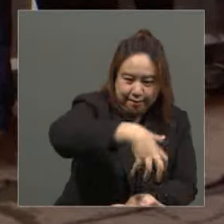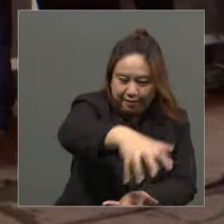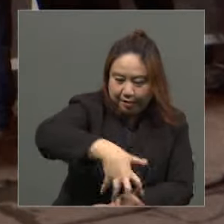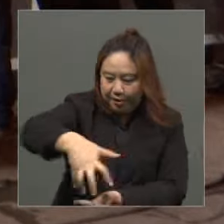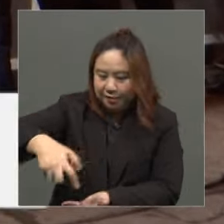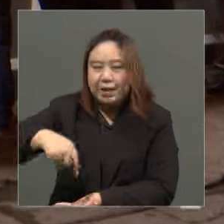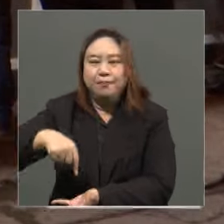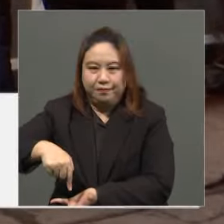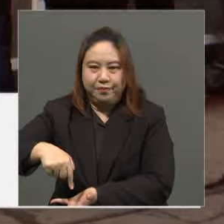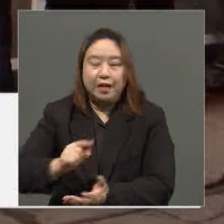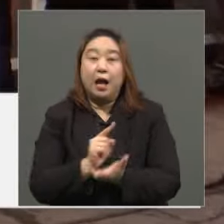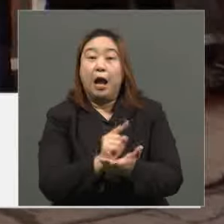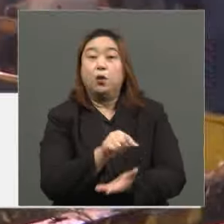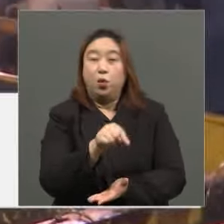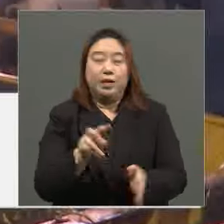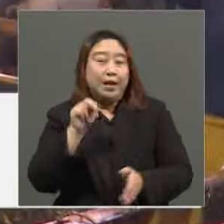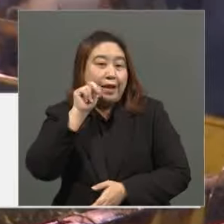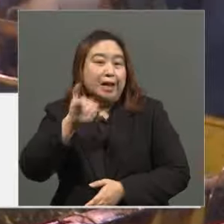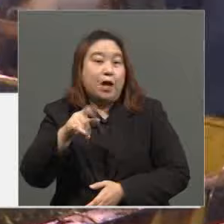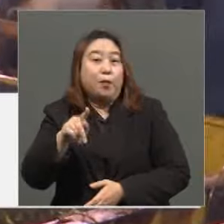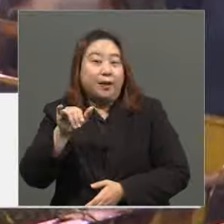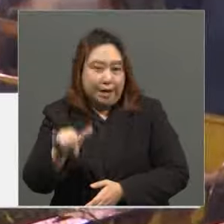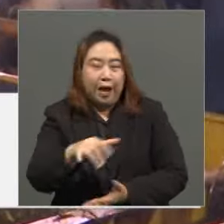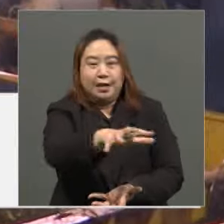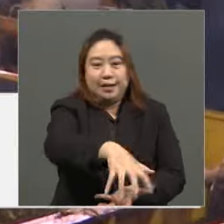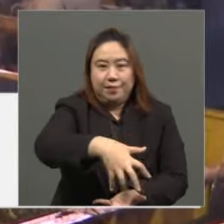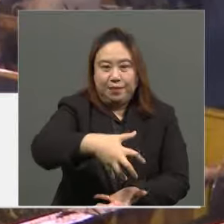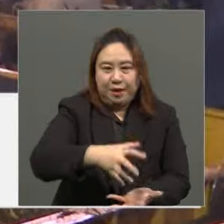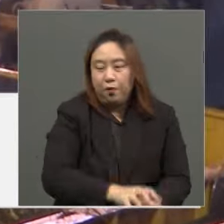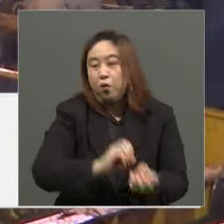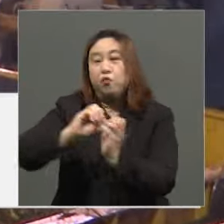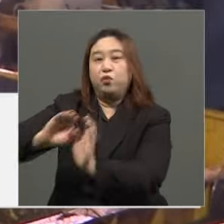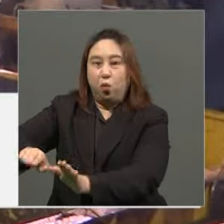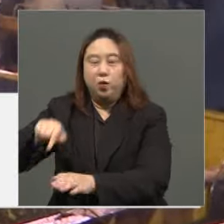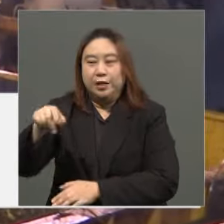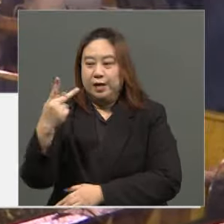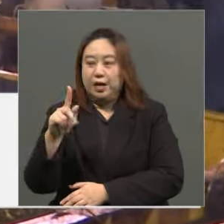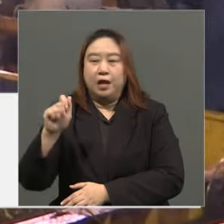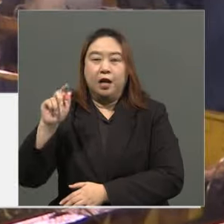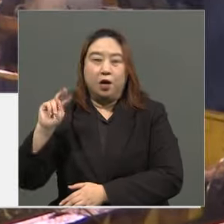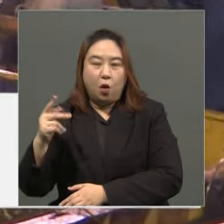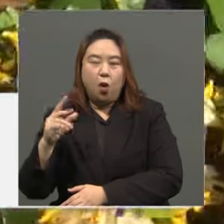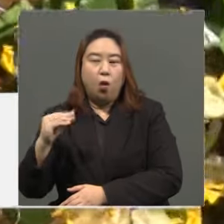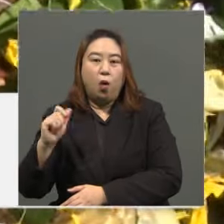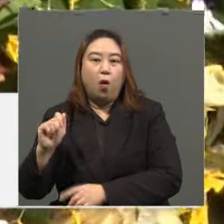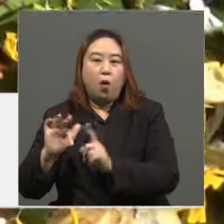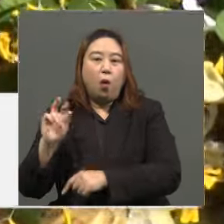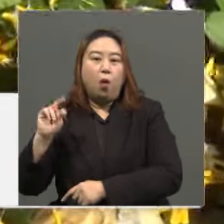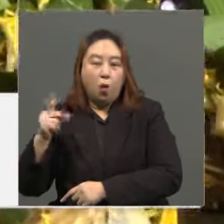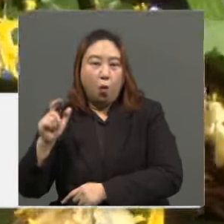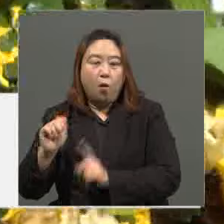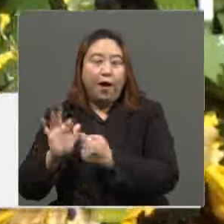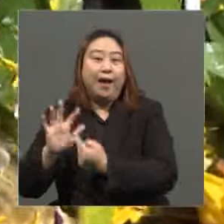น้ำกระทงที่จัดเก็บในแม่น้ำเจ้าพระยาก็จะลำเลียงขึ้นที่ปากคลององอ่างและท่าคลังสินค้ากระทรวงพาณิชย์เขตราชบูรณ